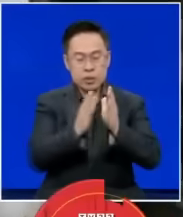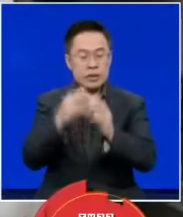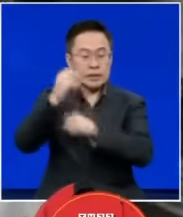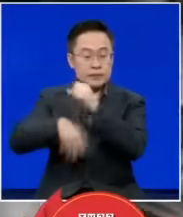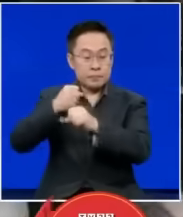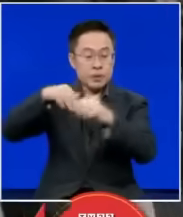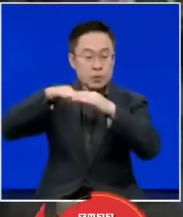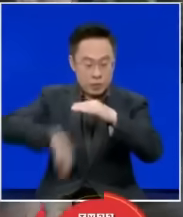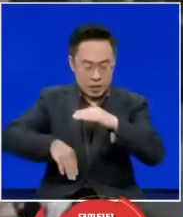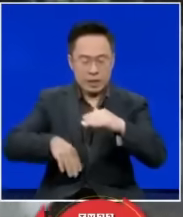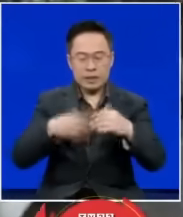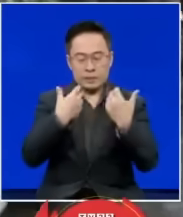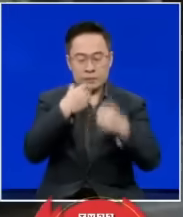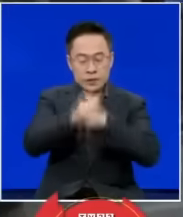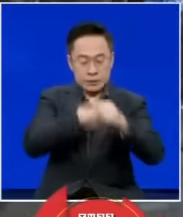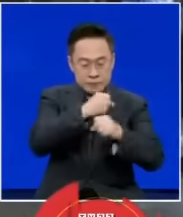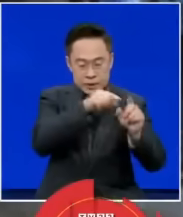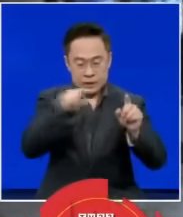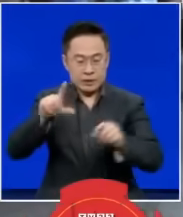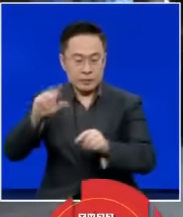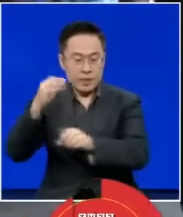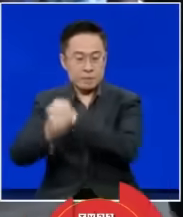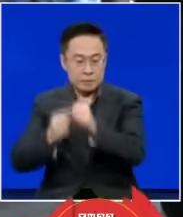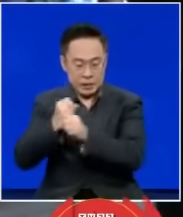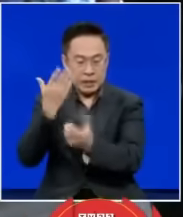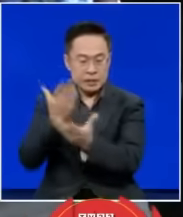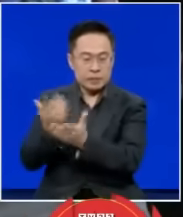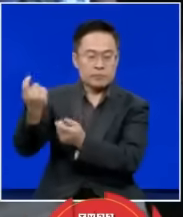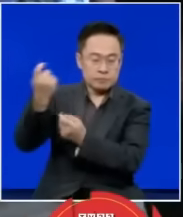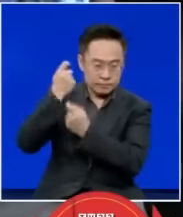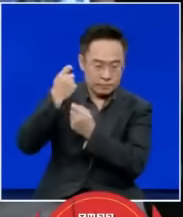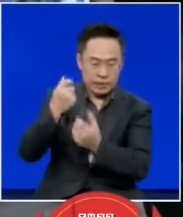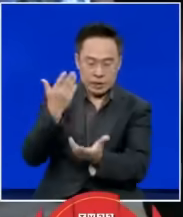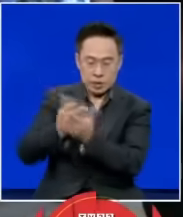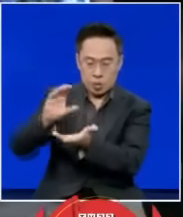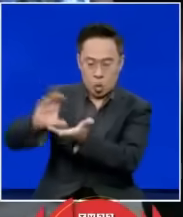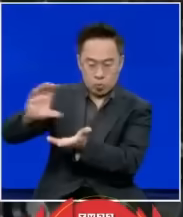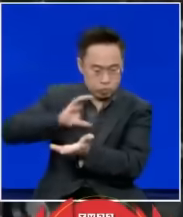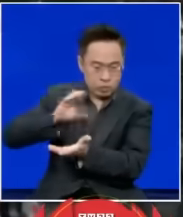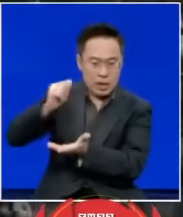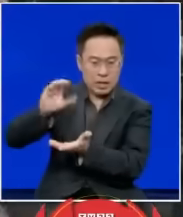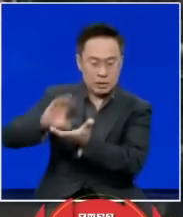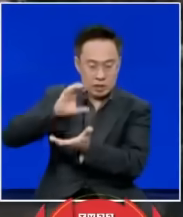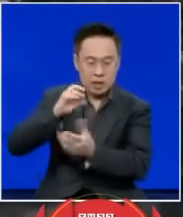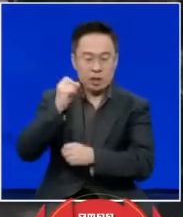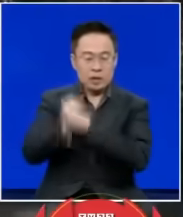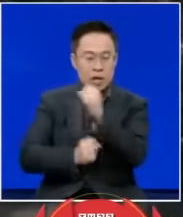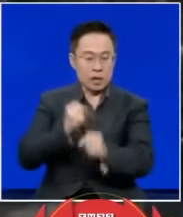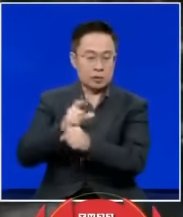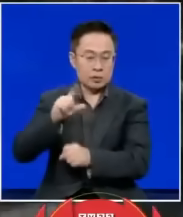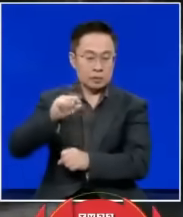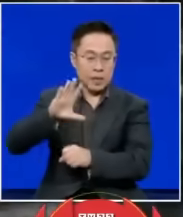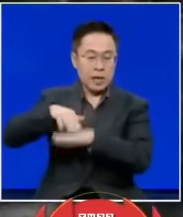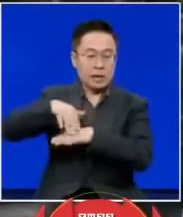มทบได้จากกบข.แล้วได้บำเหน็จจากกระทรวงการคลังด้วยถ้าอายุราชการ25ปีขึ้นไปอันนี้ถ้าเลือกเล